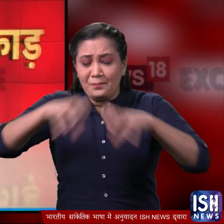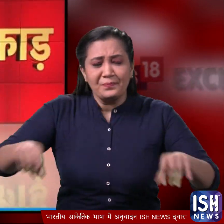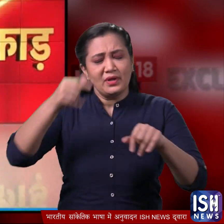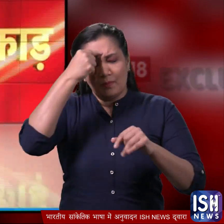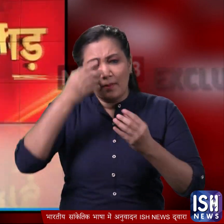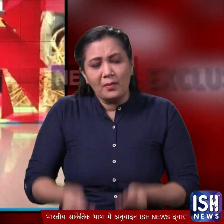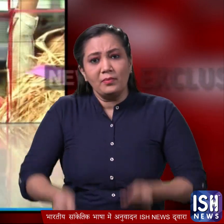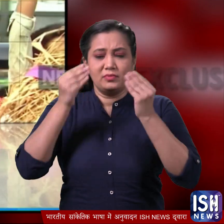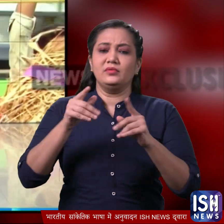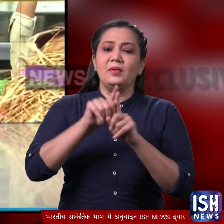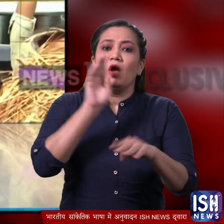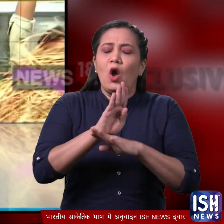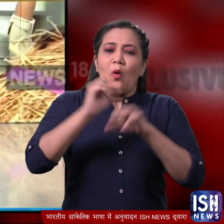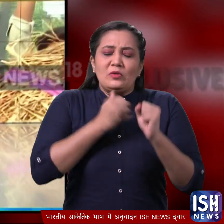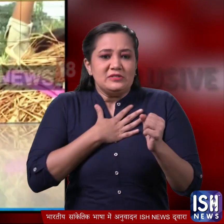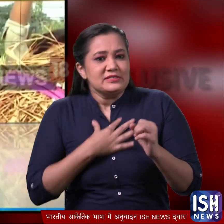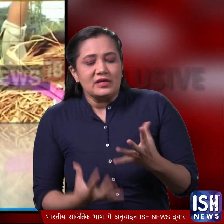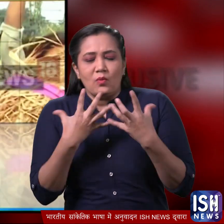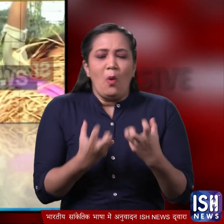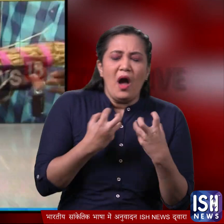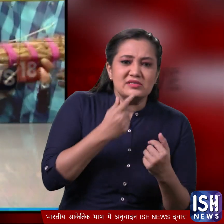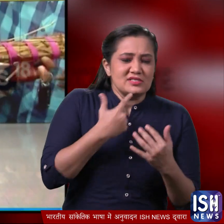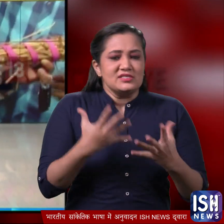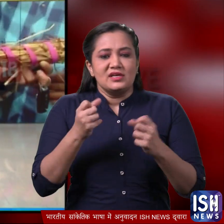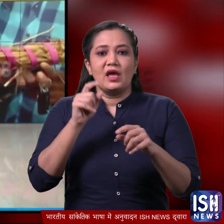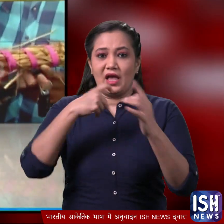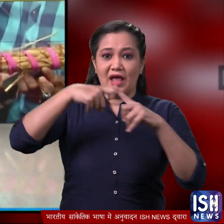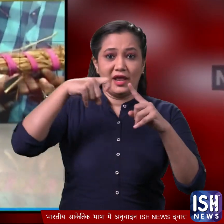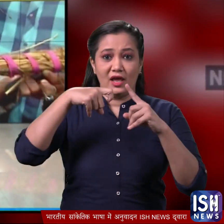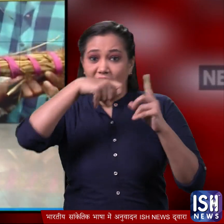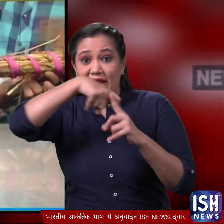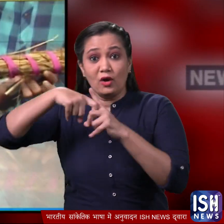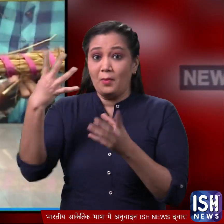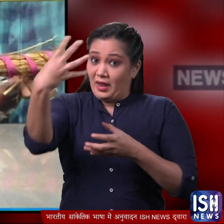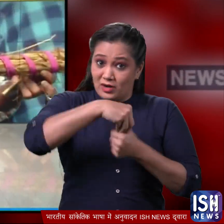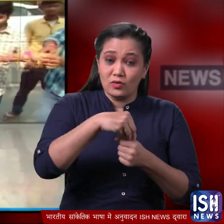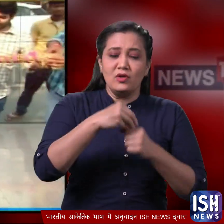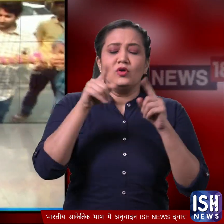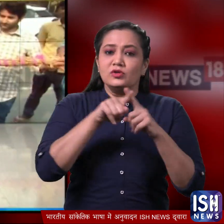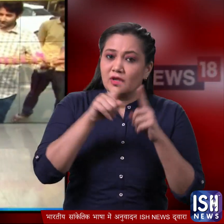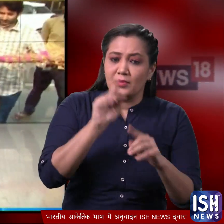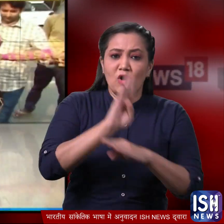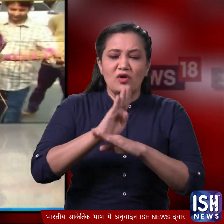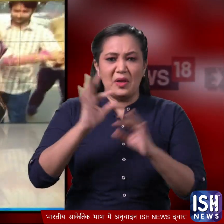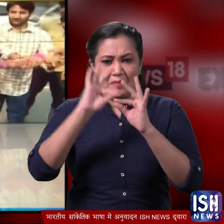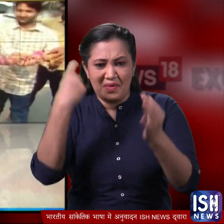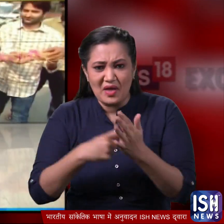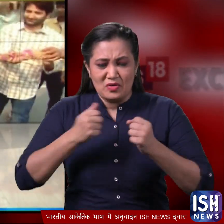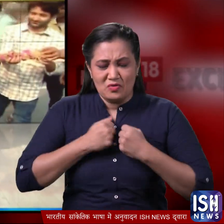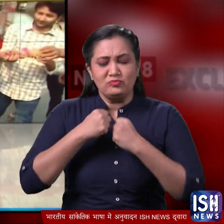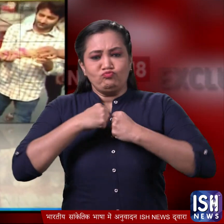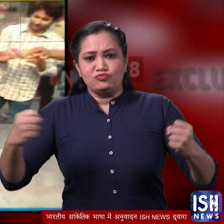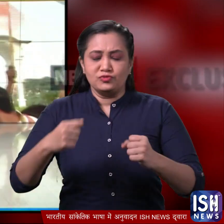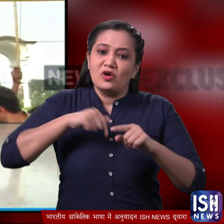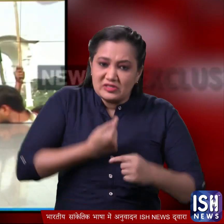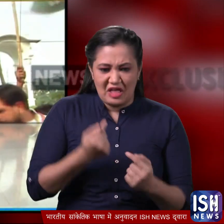के झगड़े से ज्यादा कांग्रेस की महत्वाकांक्षा बताई गई। एक वजह कांग्रेस में कन्हैया कुमार की एंट्री को माना गया, जिसके पूते कांग्रेस बिहार में